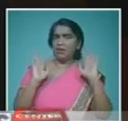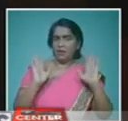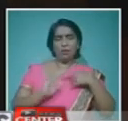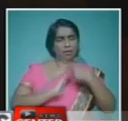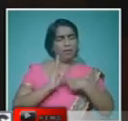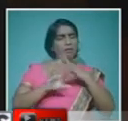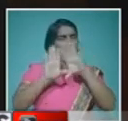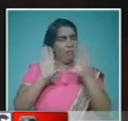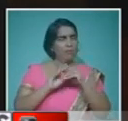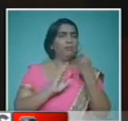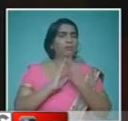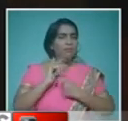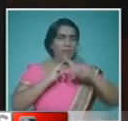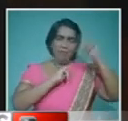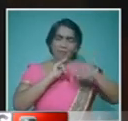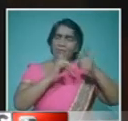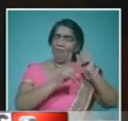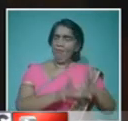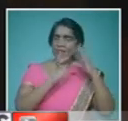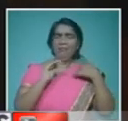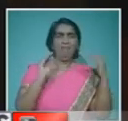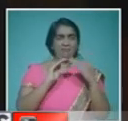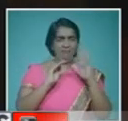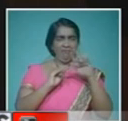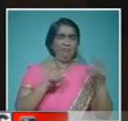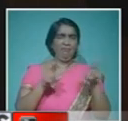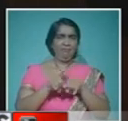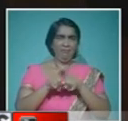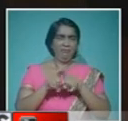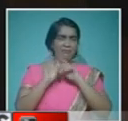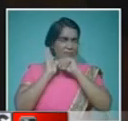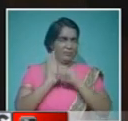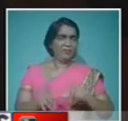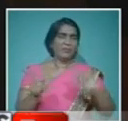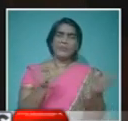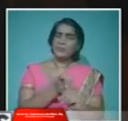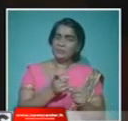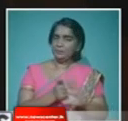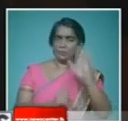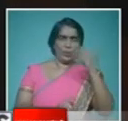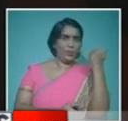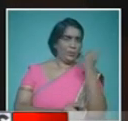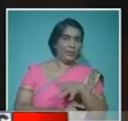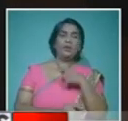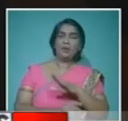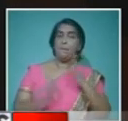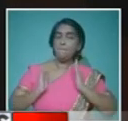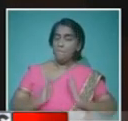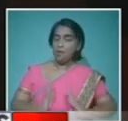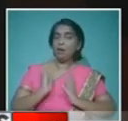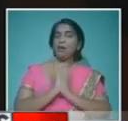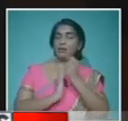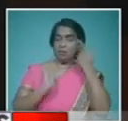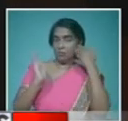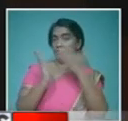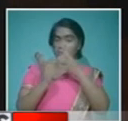නීතිය විශ්වවිද්‍යාලයටත් පොදු නීතිය බවට පත් වෙන්න ඕනේ හිංසනය ප්‍රචණ්ඩත්වයේ පිටු දකින මානව හිමිකම්